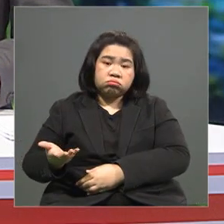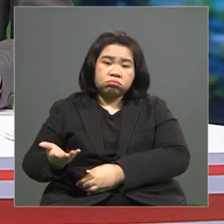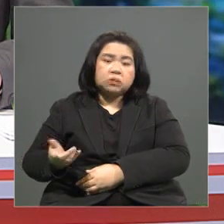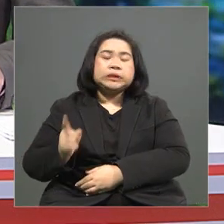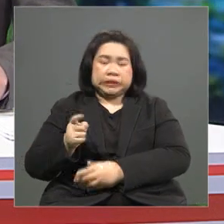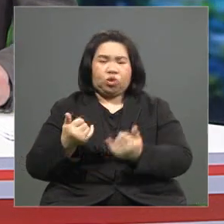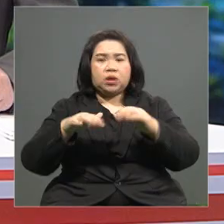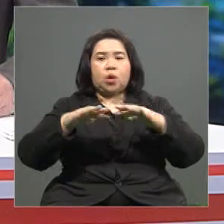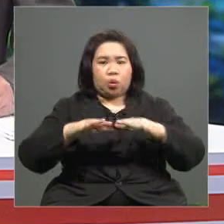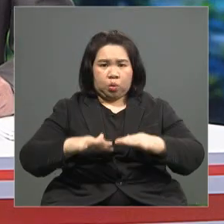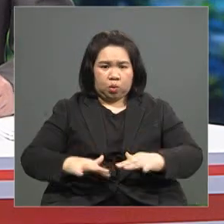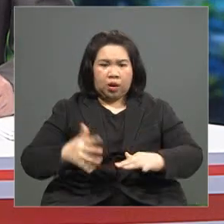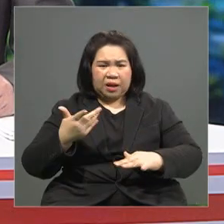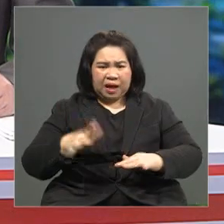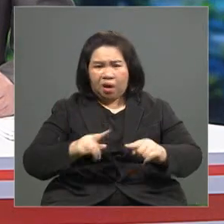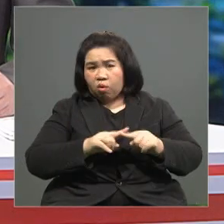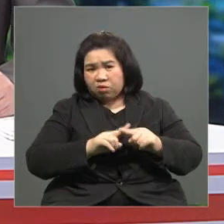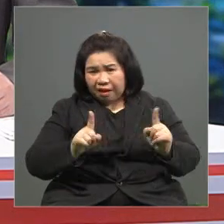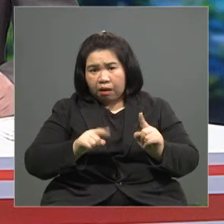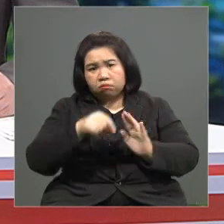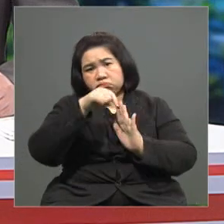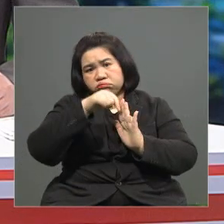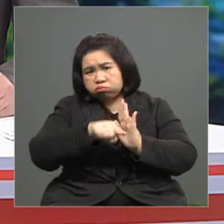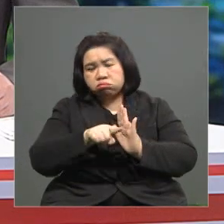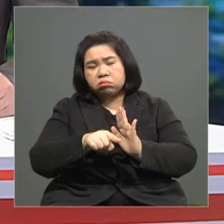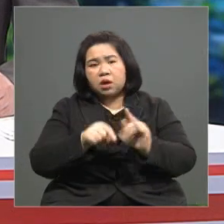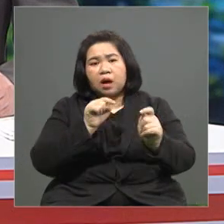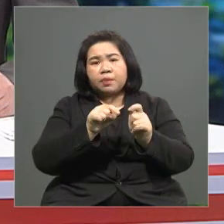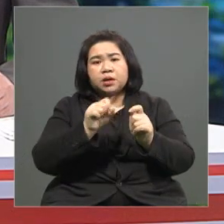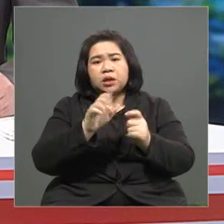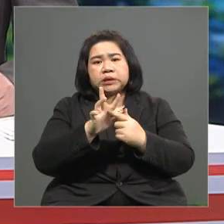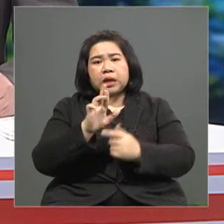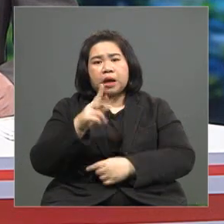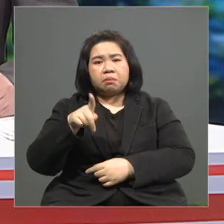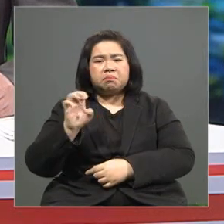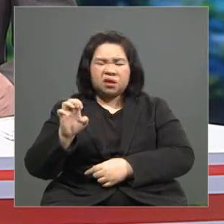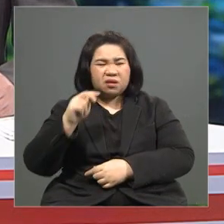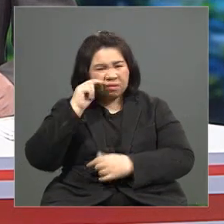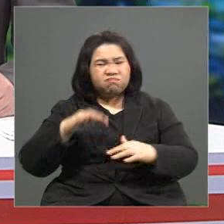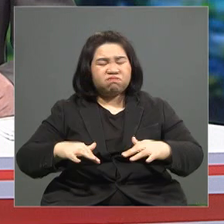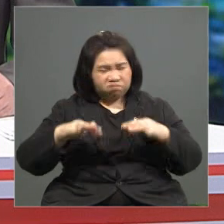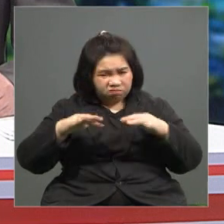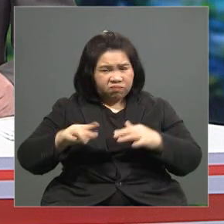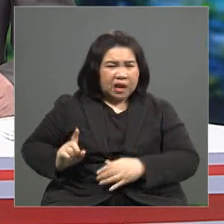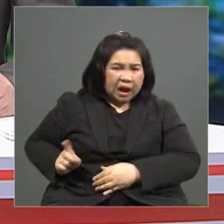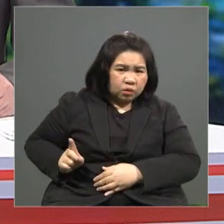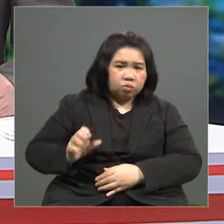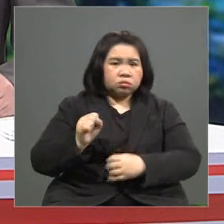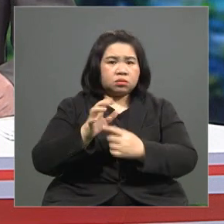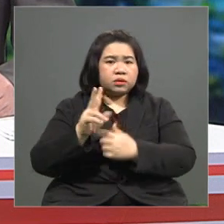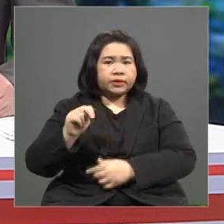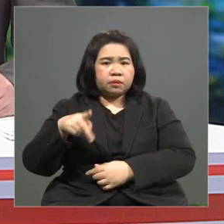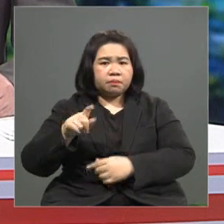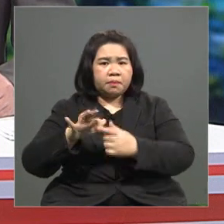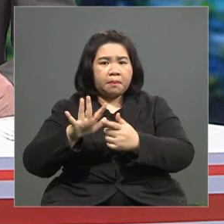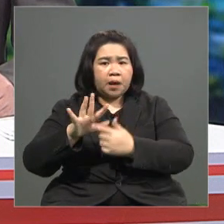ระดับลงแต่ว่าน้ำจะไปเพิ่มเติมในพื้นที่อำเภออื่นๆอย่างเช่นอำเภอสารพีระดับน้ำสูงทีเดียวนะคะหางดงสันป่าทองแล้วก็น้ำจะ